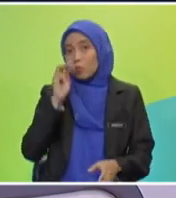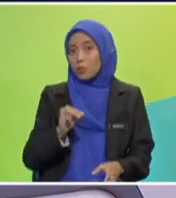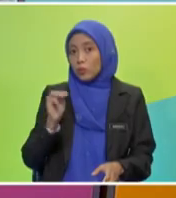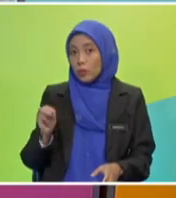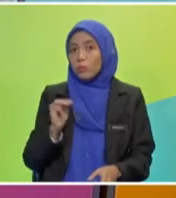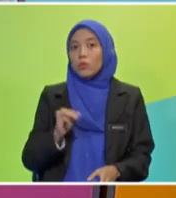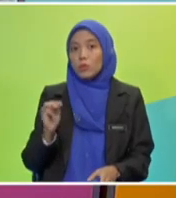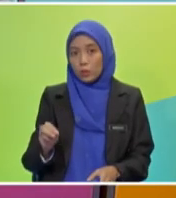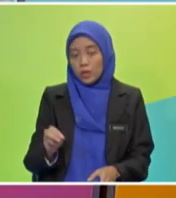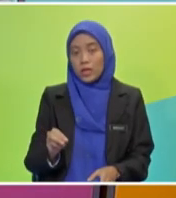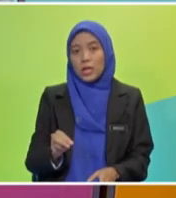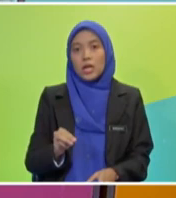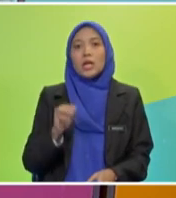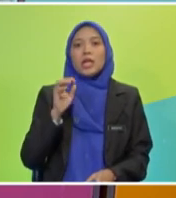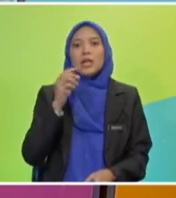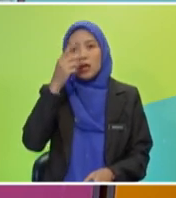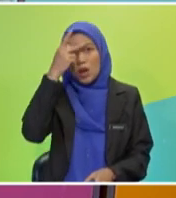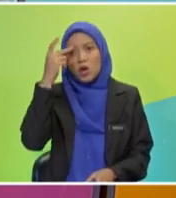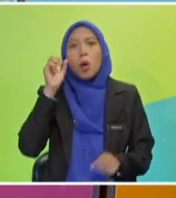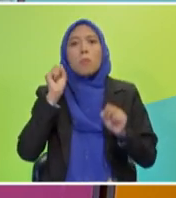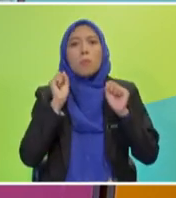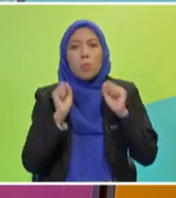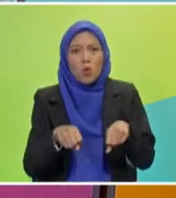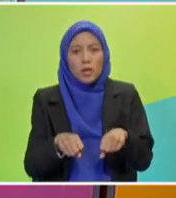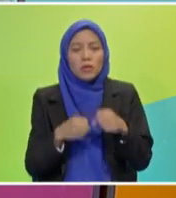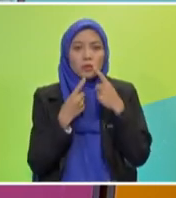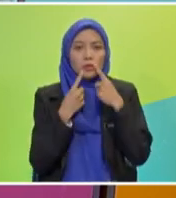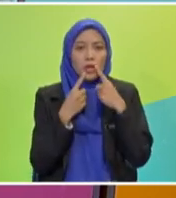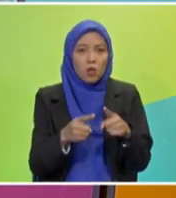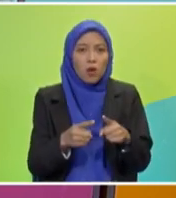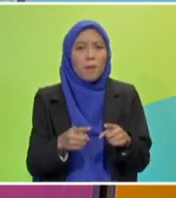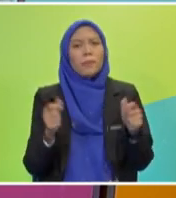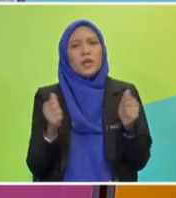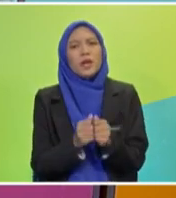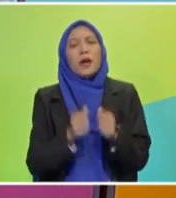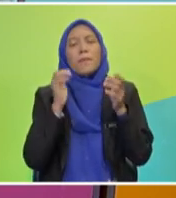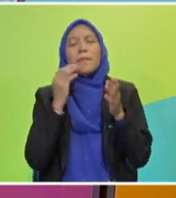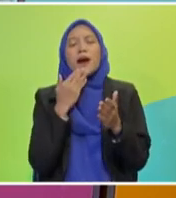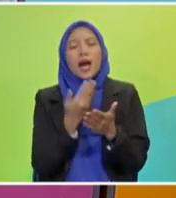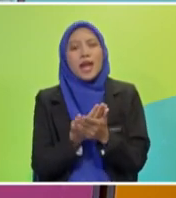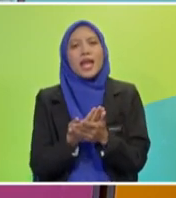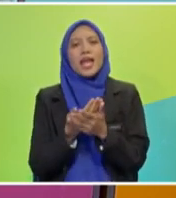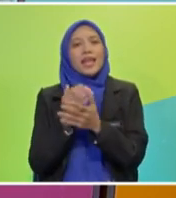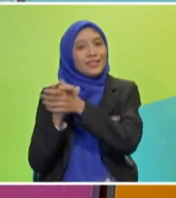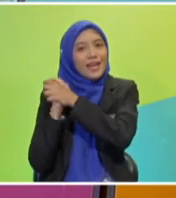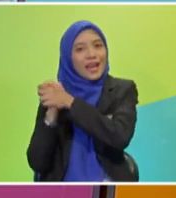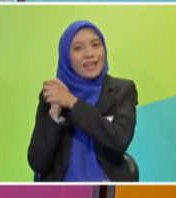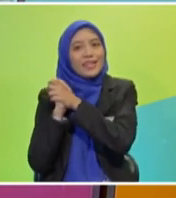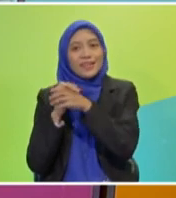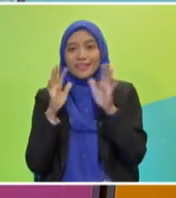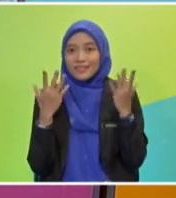mereka boleh menguasai cara memberikan respons dengan baik. Tahniah. Tahniah. Dan cikgu,